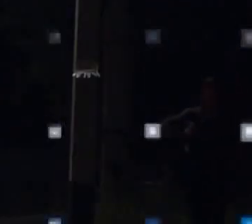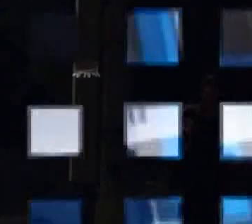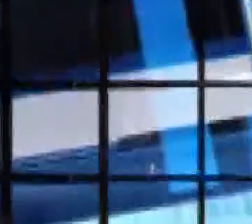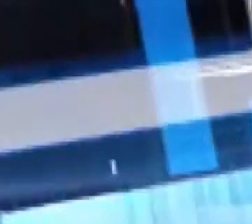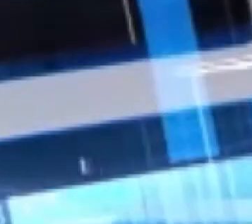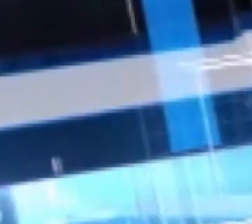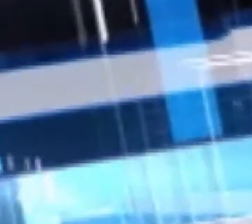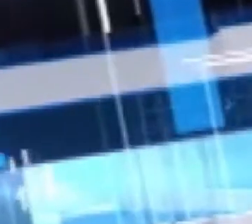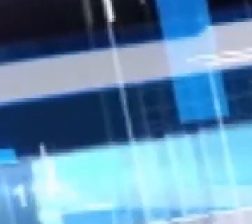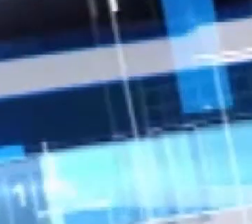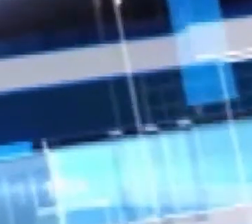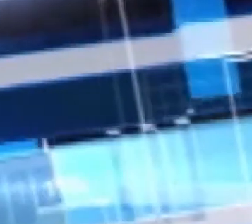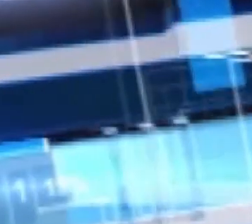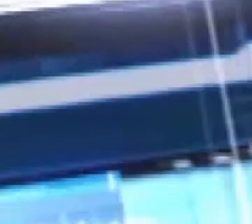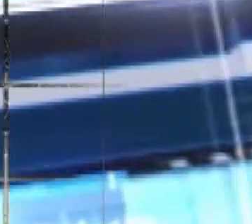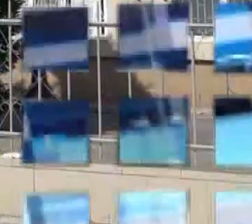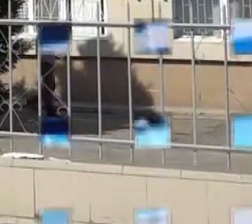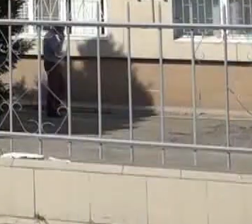садам.